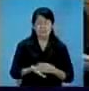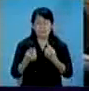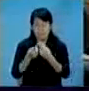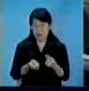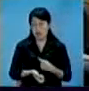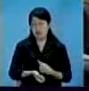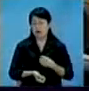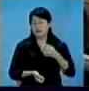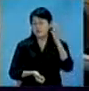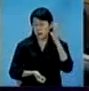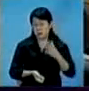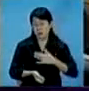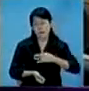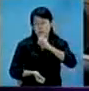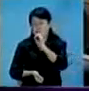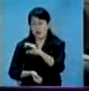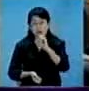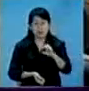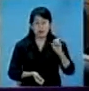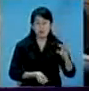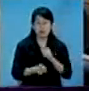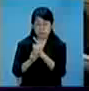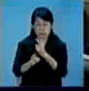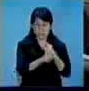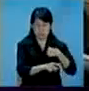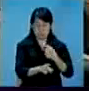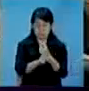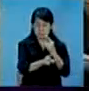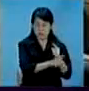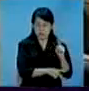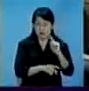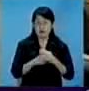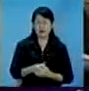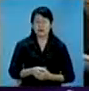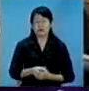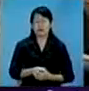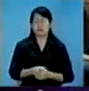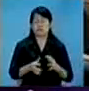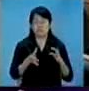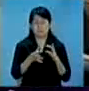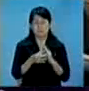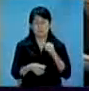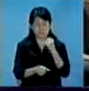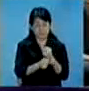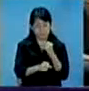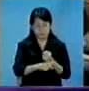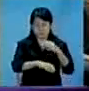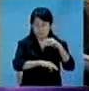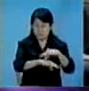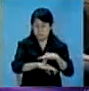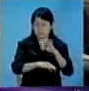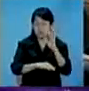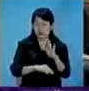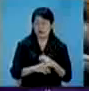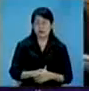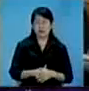เชื่อเหล่านี้ไปให้คนอื่นอิทธิพลผลต่อการทำหน้าที่ทำหน้าที่การงานโด